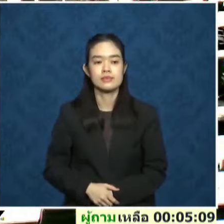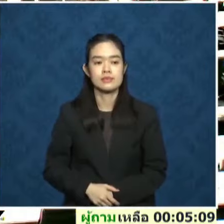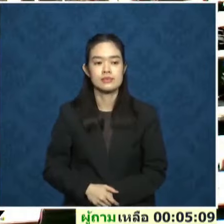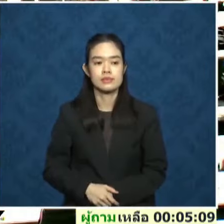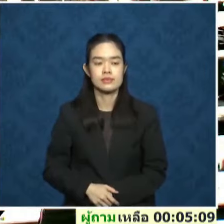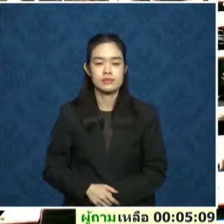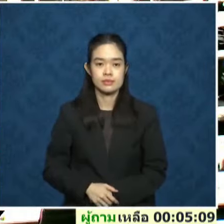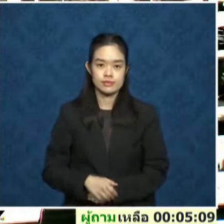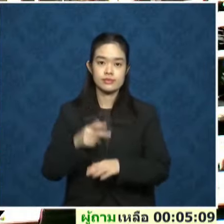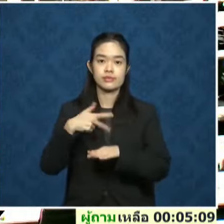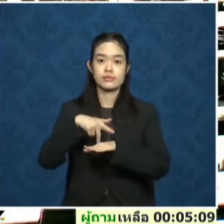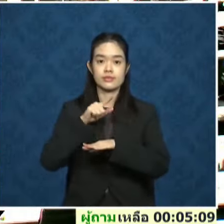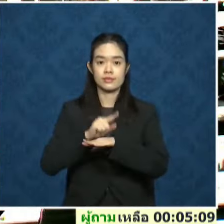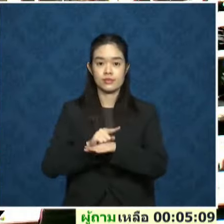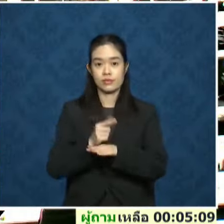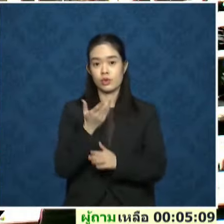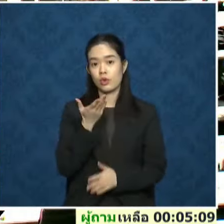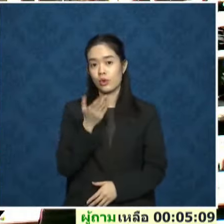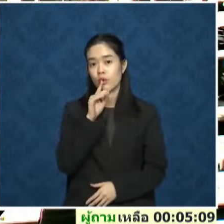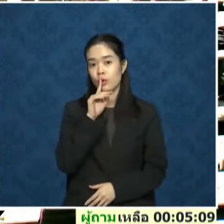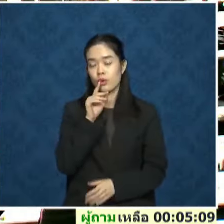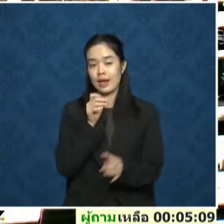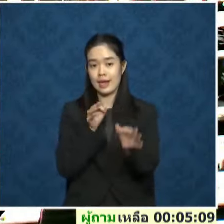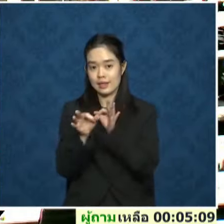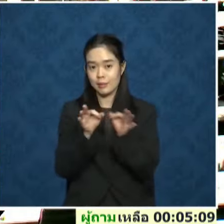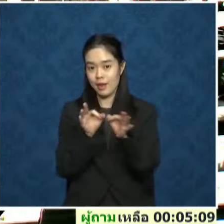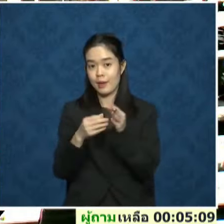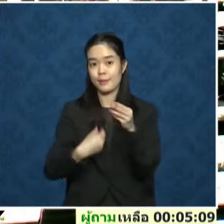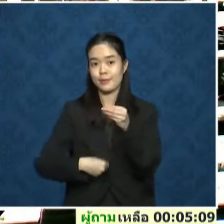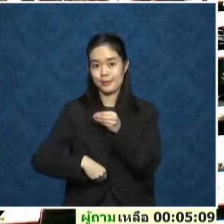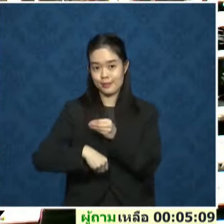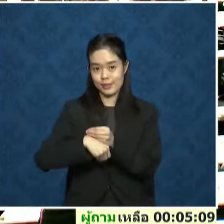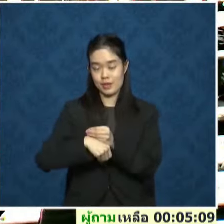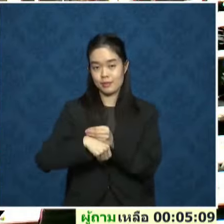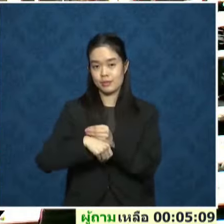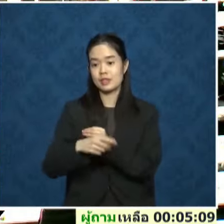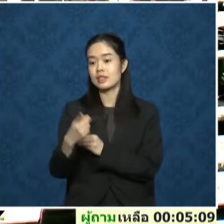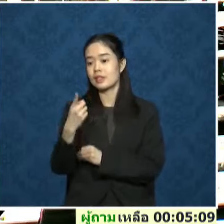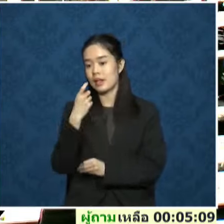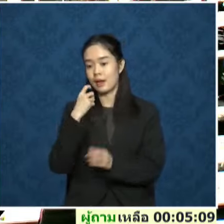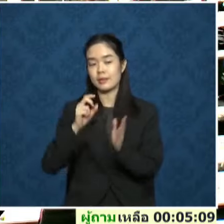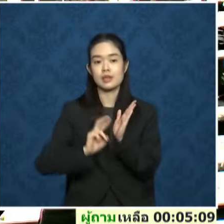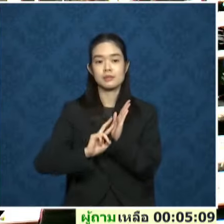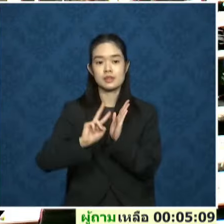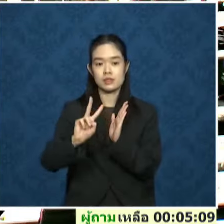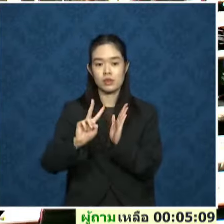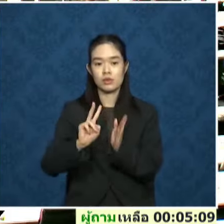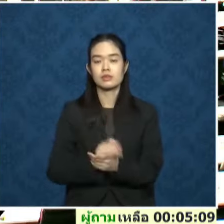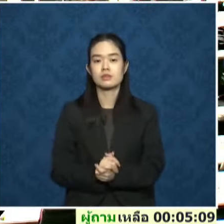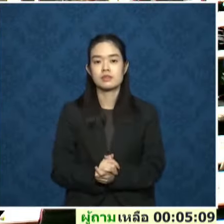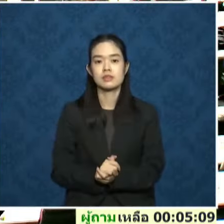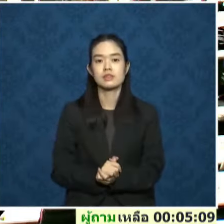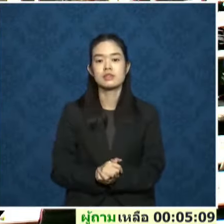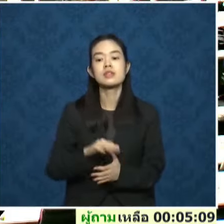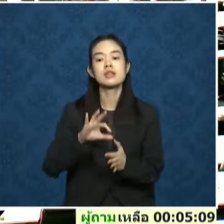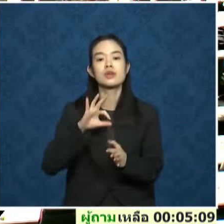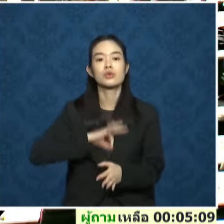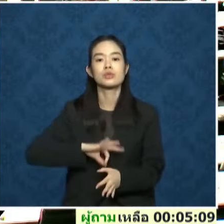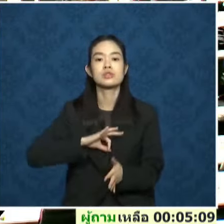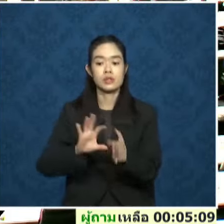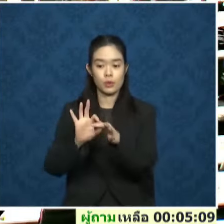ท่านประธานครับขออนุญาตตอบคำถามข้อที่2ส่งต่อไปยังท่านสมาชิกผู้ทรงเกียรตินะครับในความห่วงใย